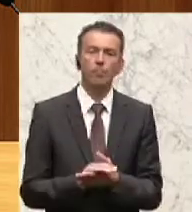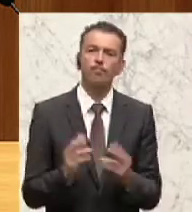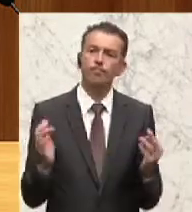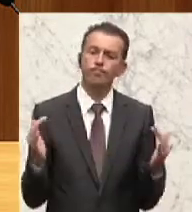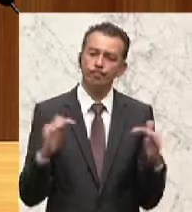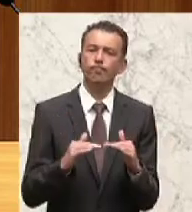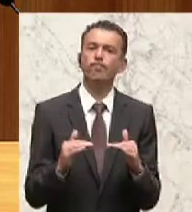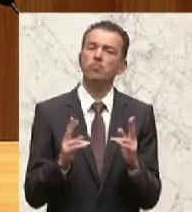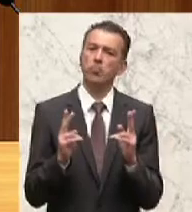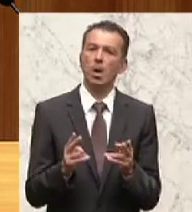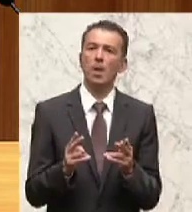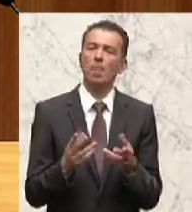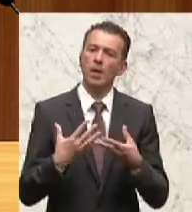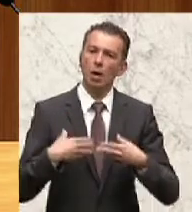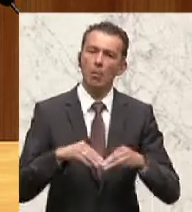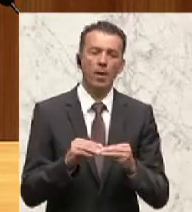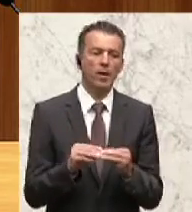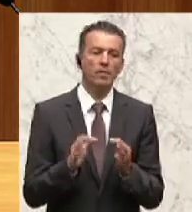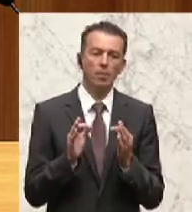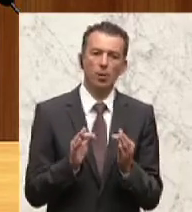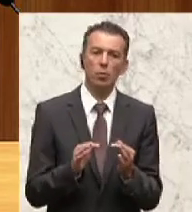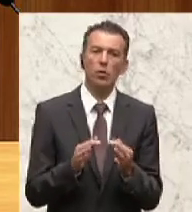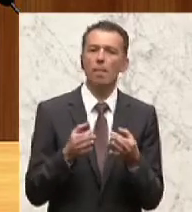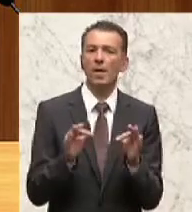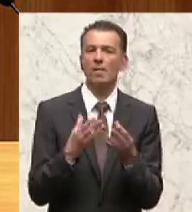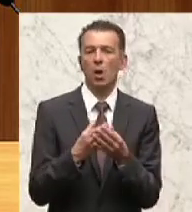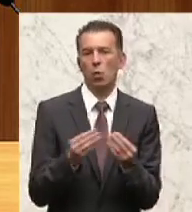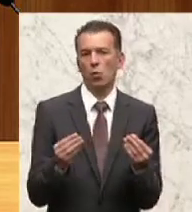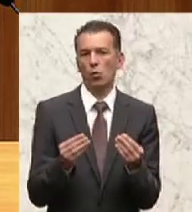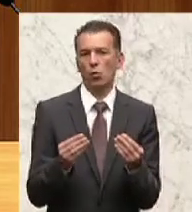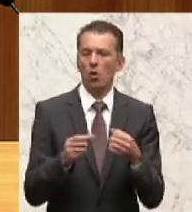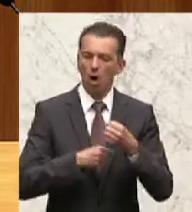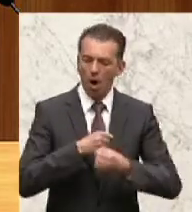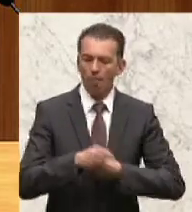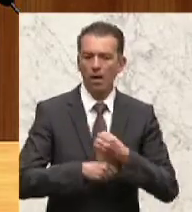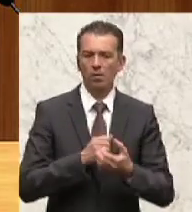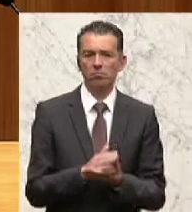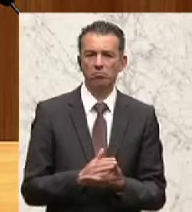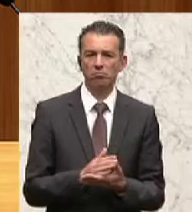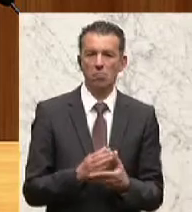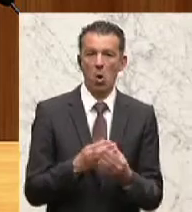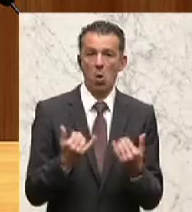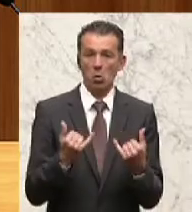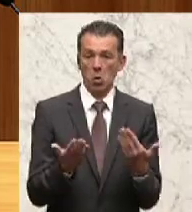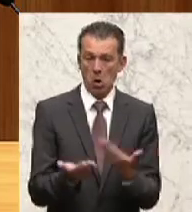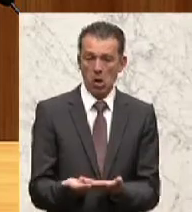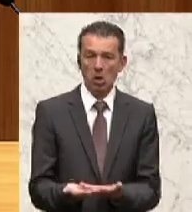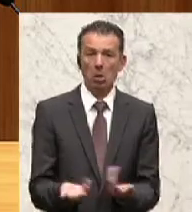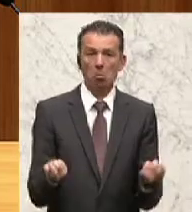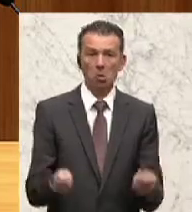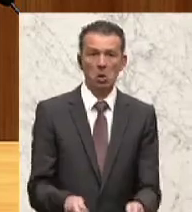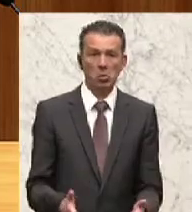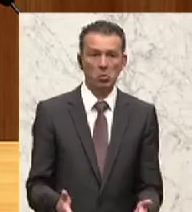hätte können, um eine gemeinsame, gute und bessere Lösung zu erarbeiten als die, die heute hier zur Beschlussfassung eben